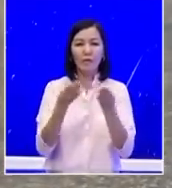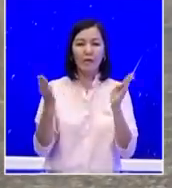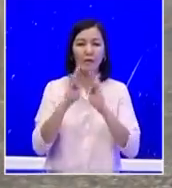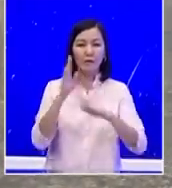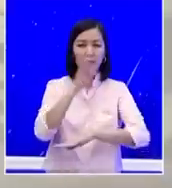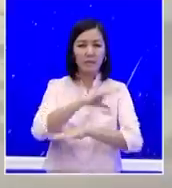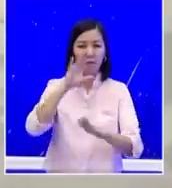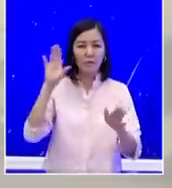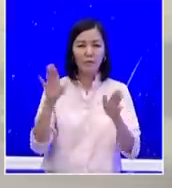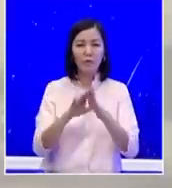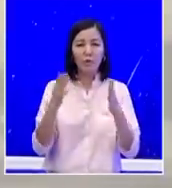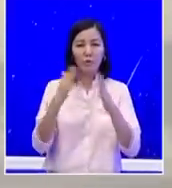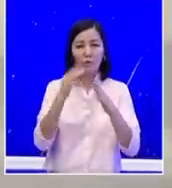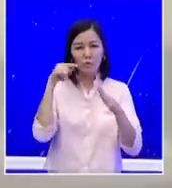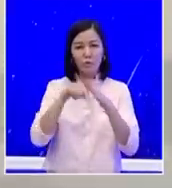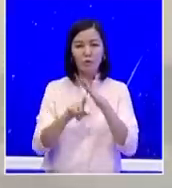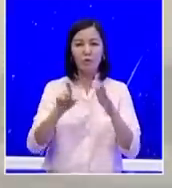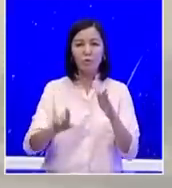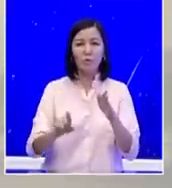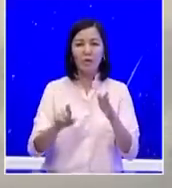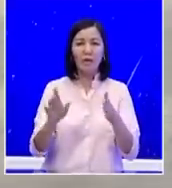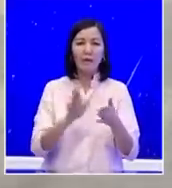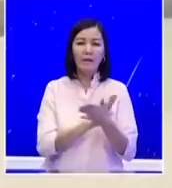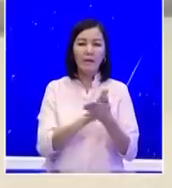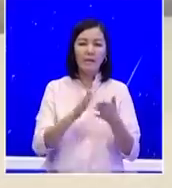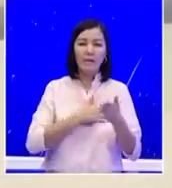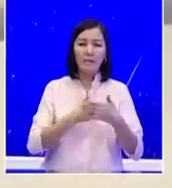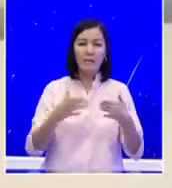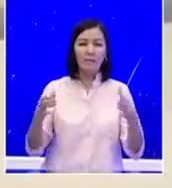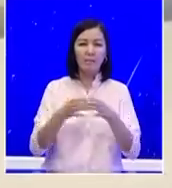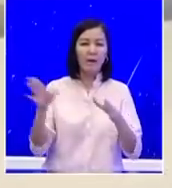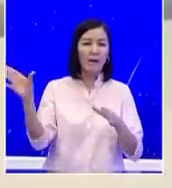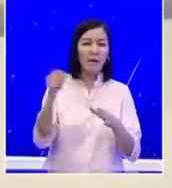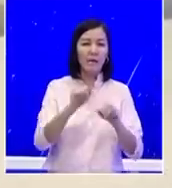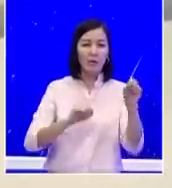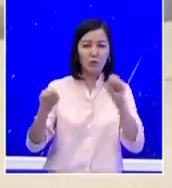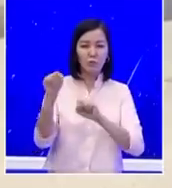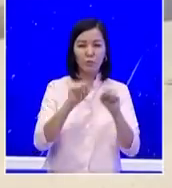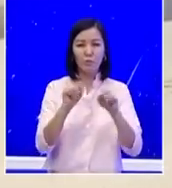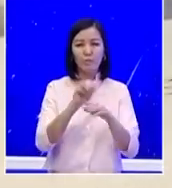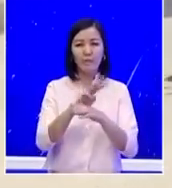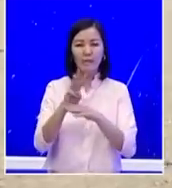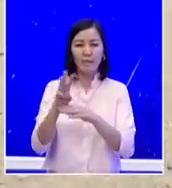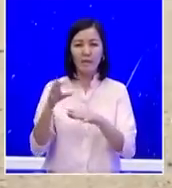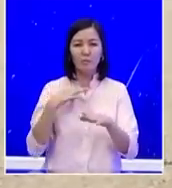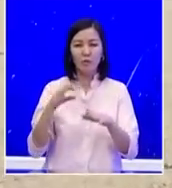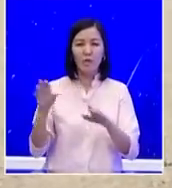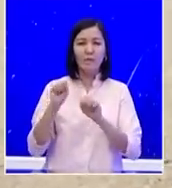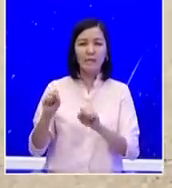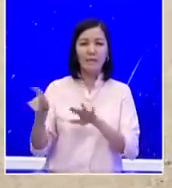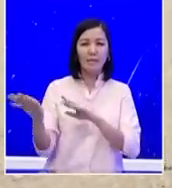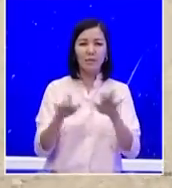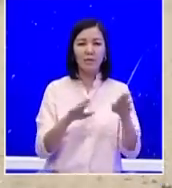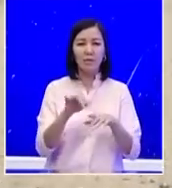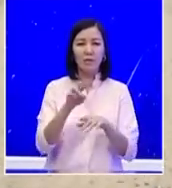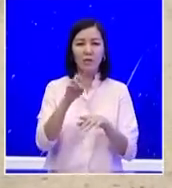сақтап үйінен шықпай отыр. Еріктілерден құралған топ өкілдері барлық аймақты зарарсыздандырып жүр. Жалпы санитарлық сақтық шаралары